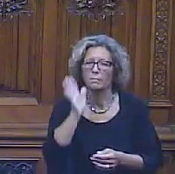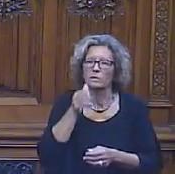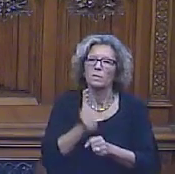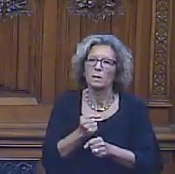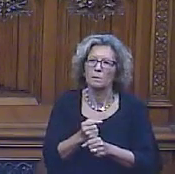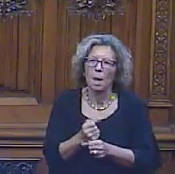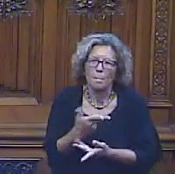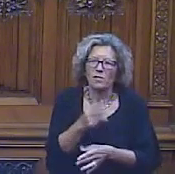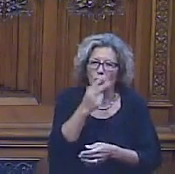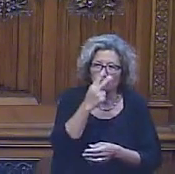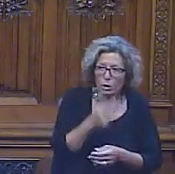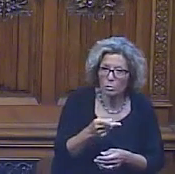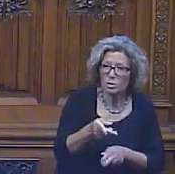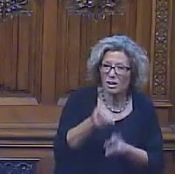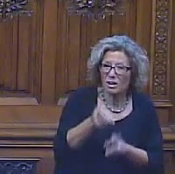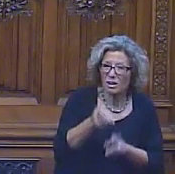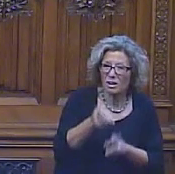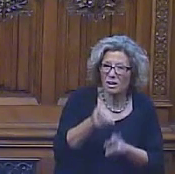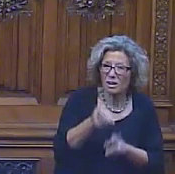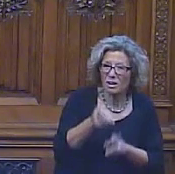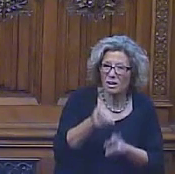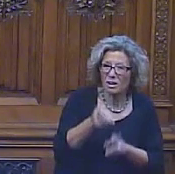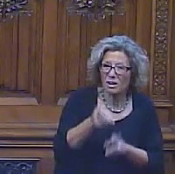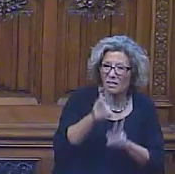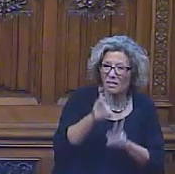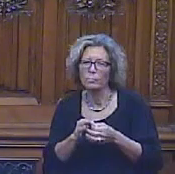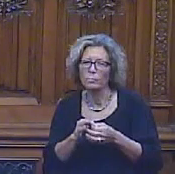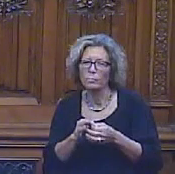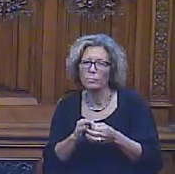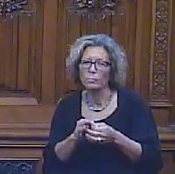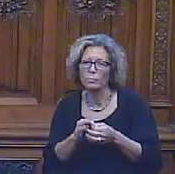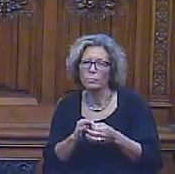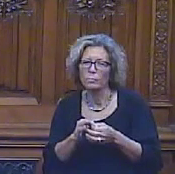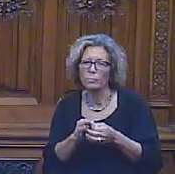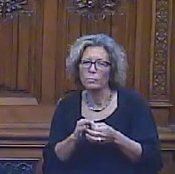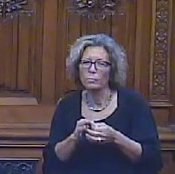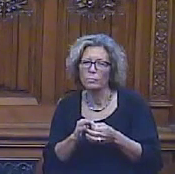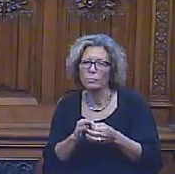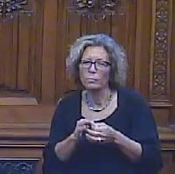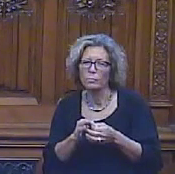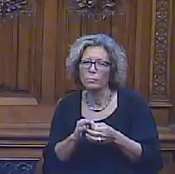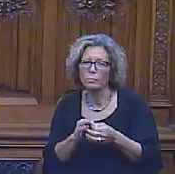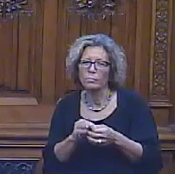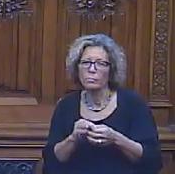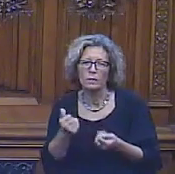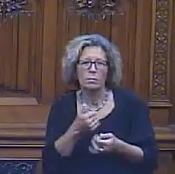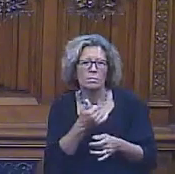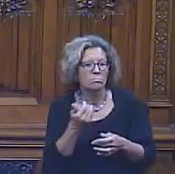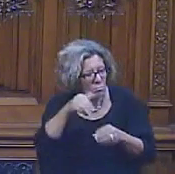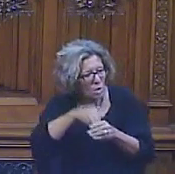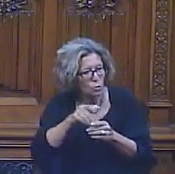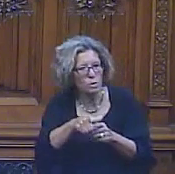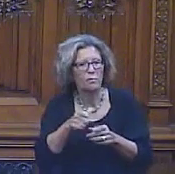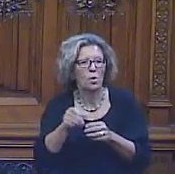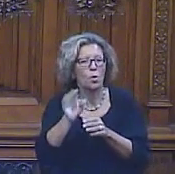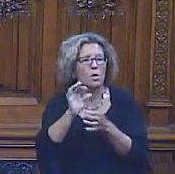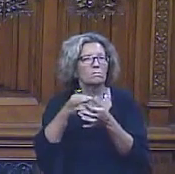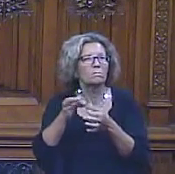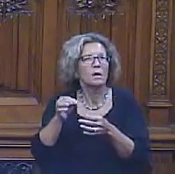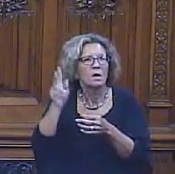wie schaut es denn aus, wenn man wirklich jemanden aufnehmen muss? Wie schaut es denn aus, wenn einer kommt und sagt, ich möchte nicht das Taschengeld auch der katholischen Kirche,